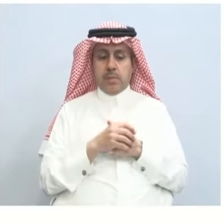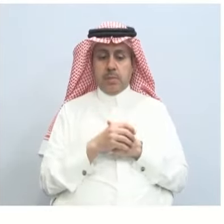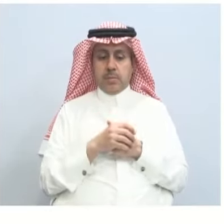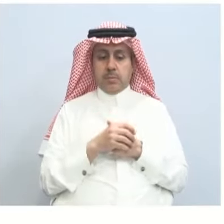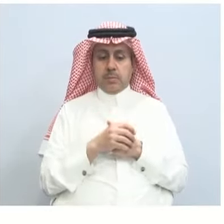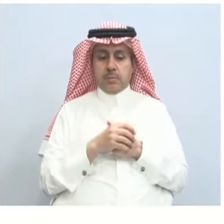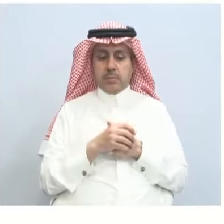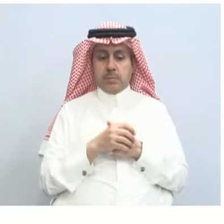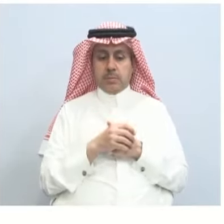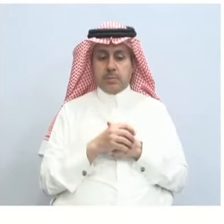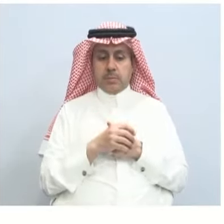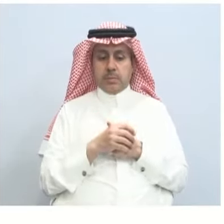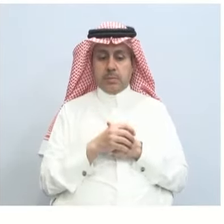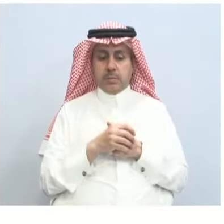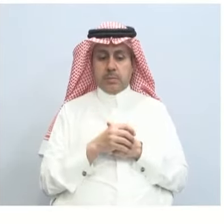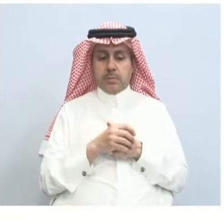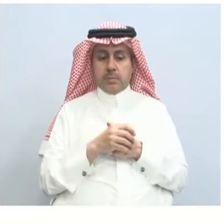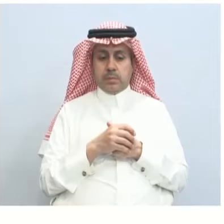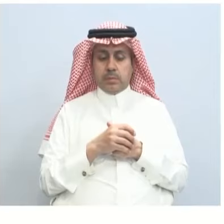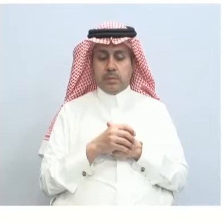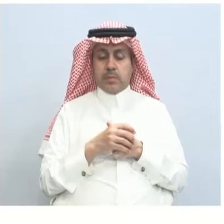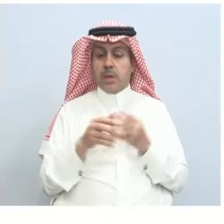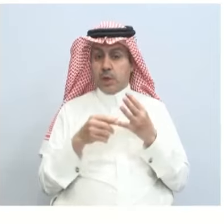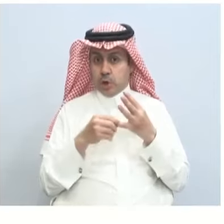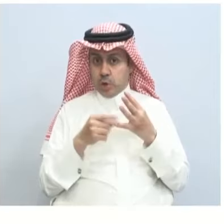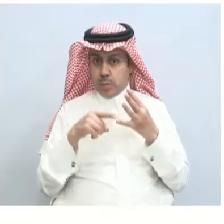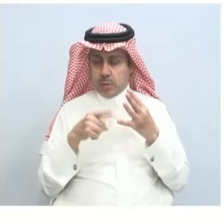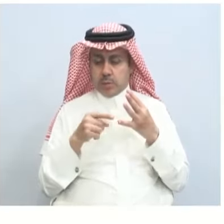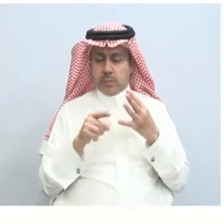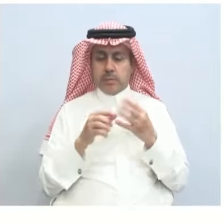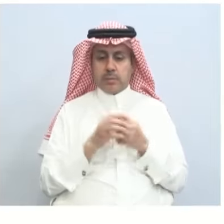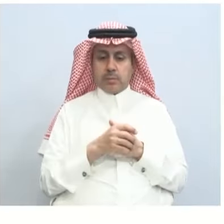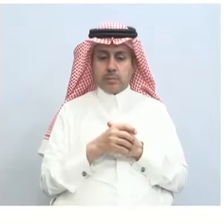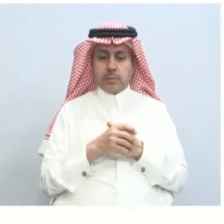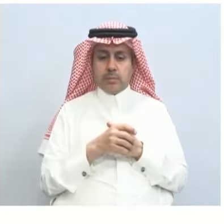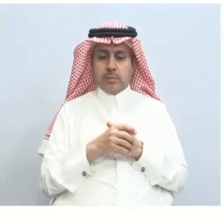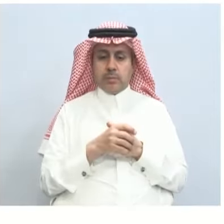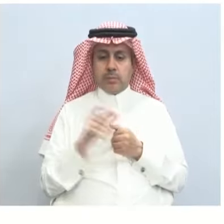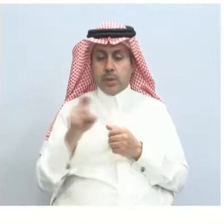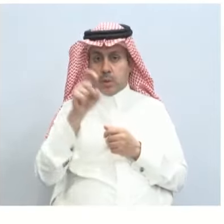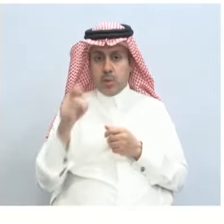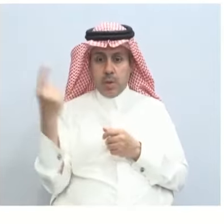2719 طبعا الوحده هنا تكون بال الجول وبالتالي الجواب الصحيح هو الجواب